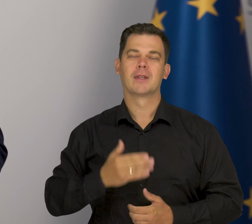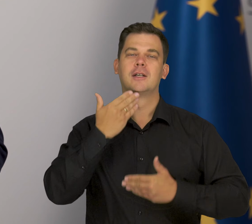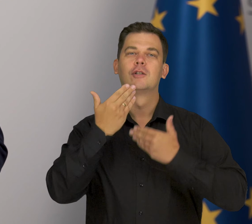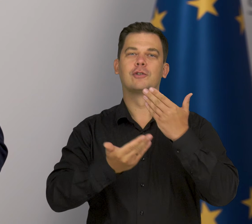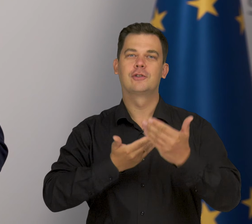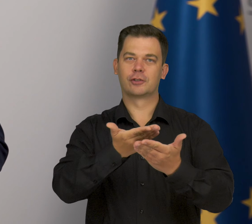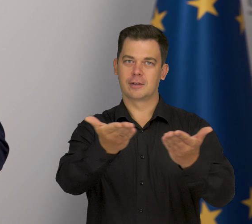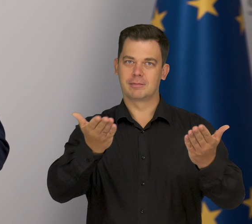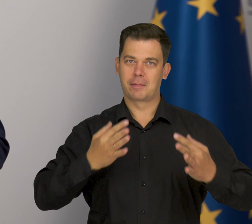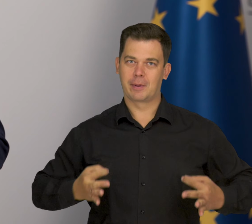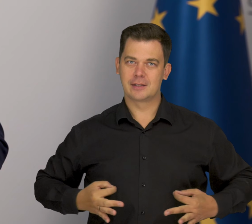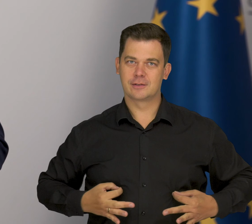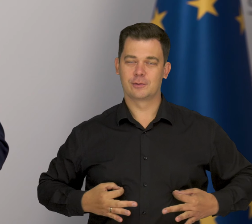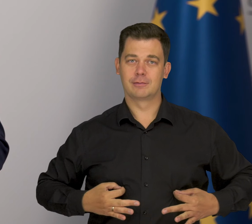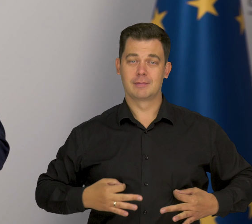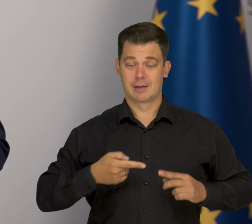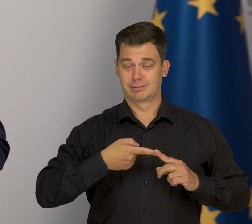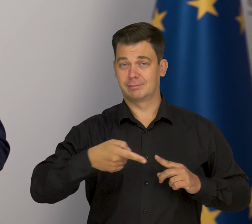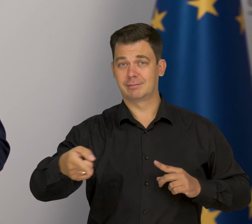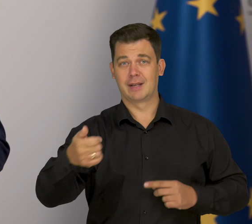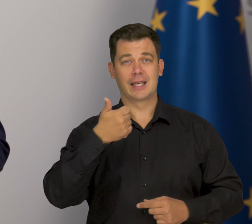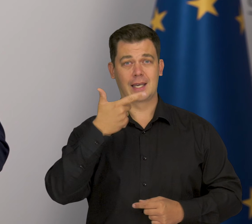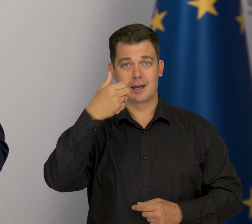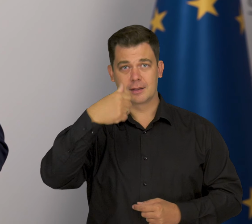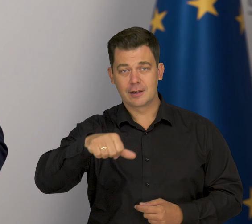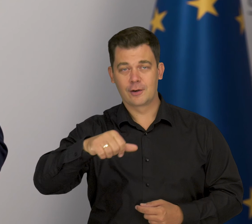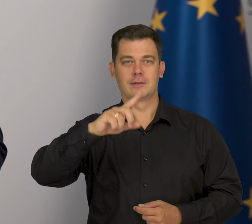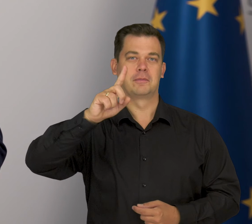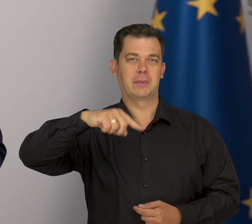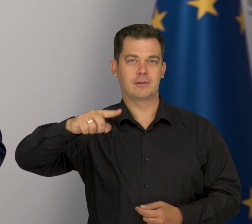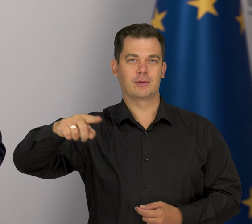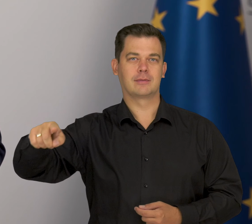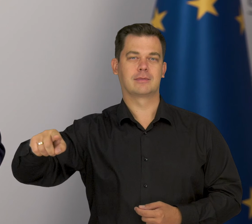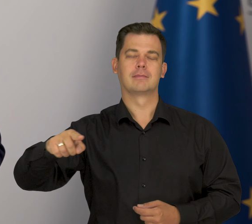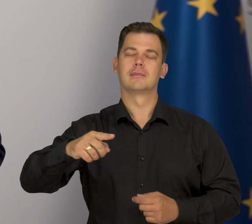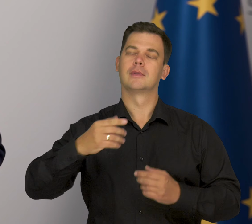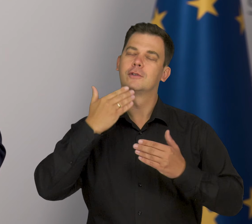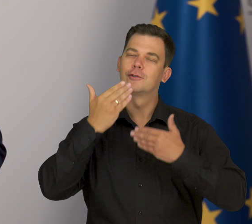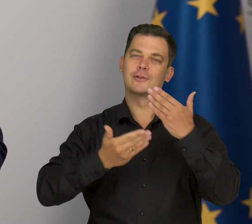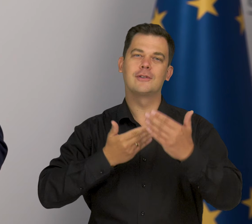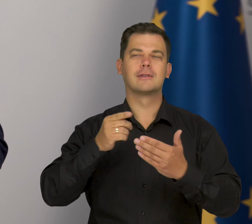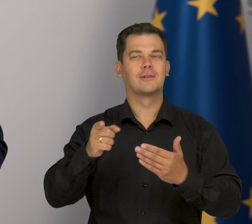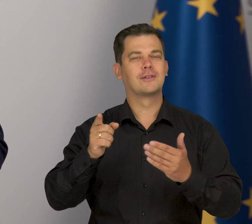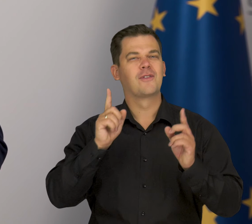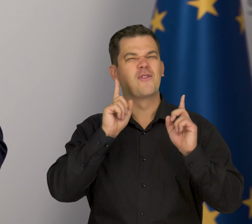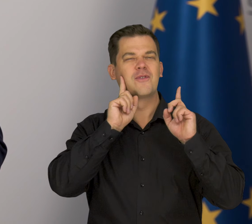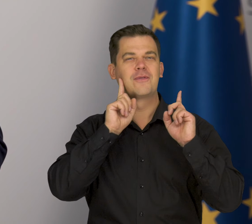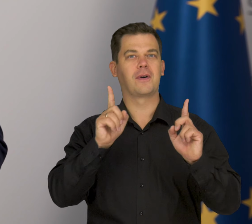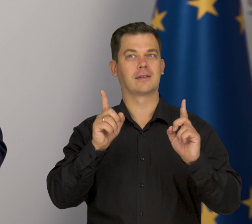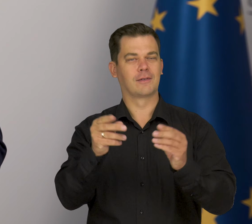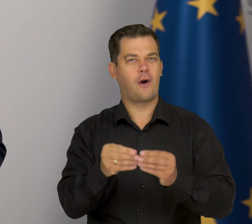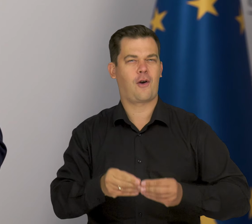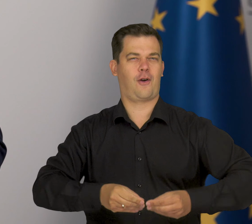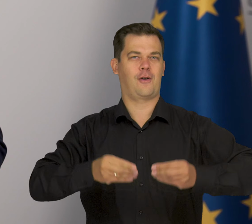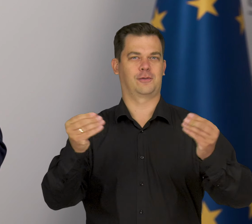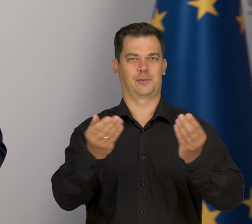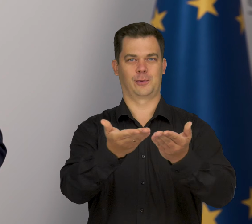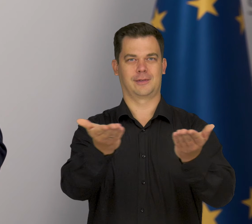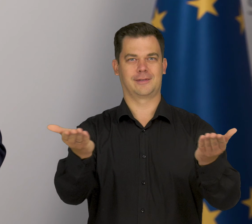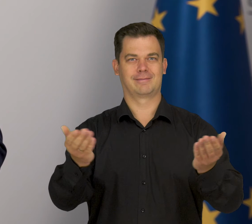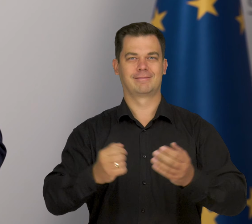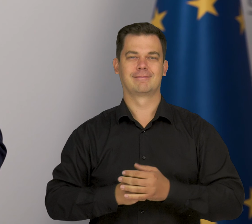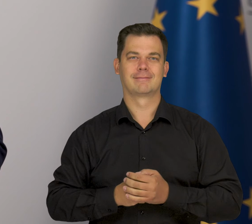2020-2021. Życzę Państwu, aby najbliższe tygodnie i miesiące były czasem